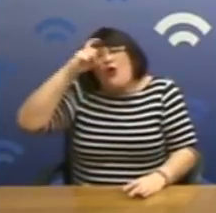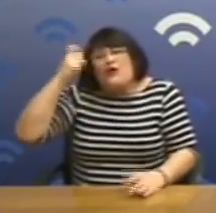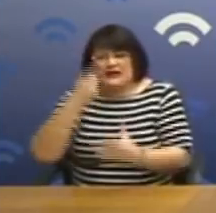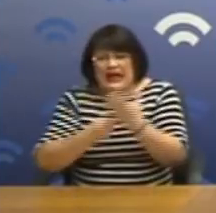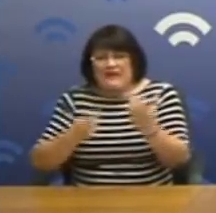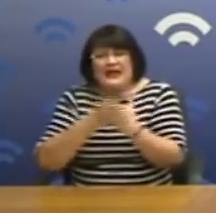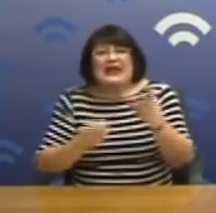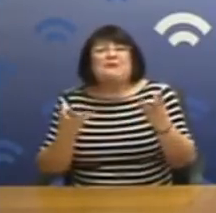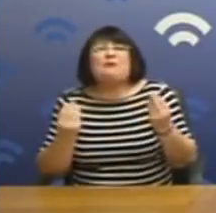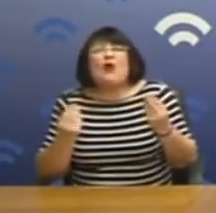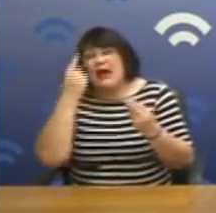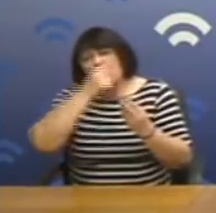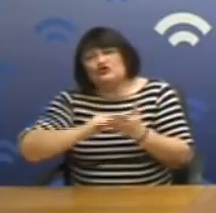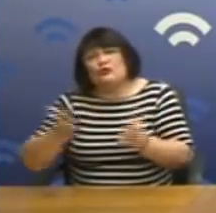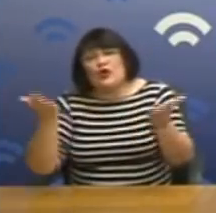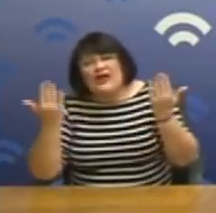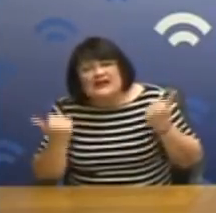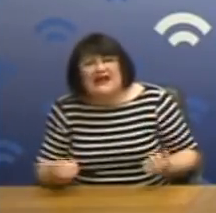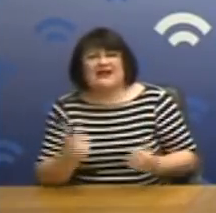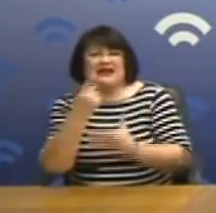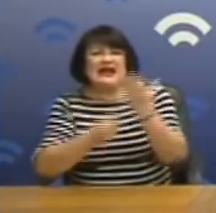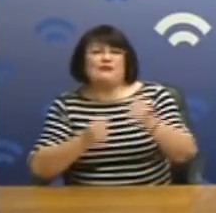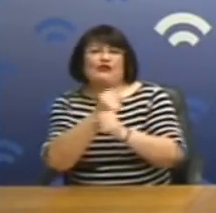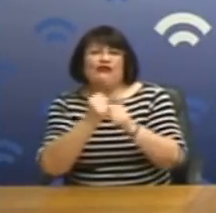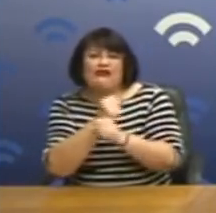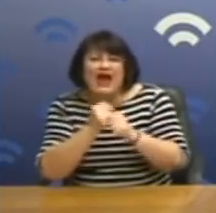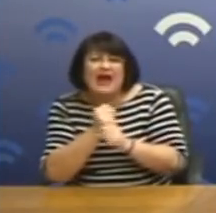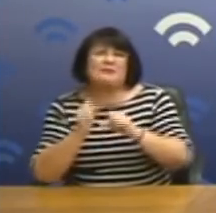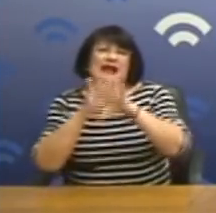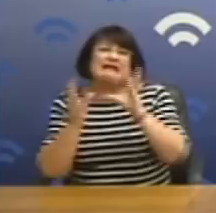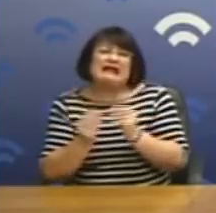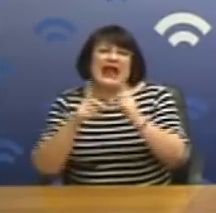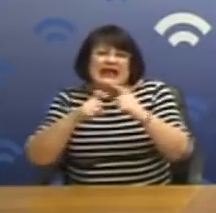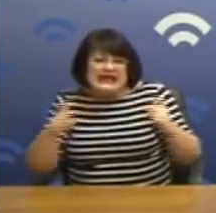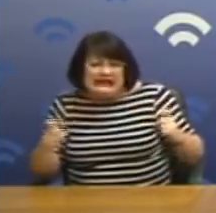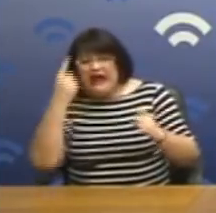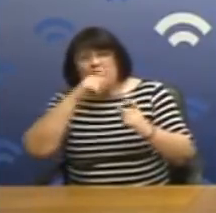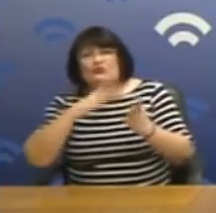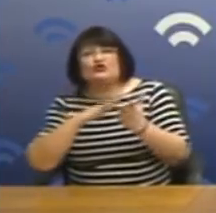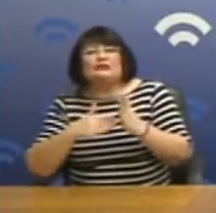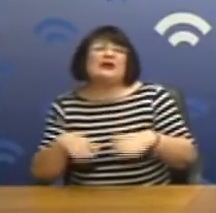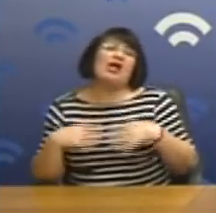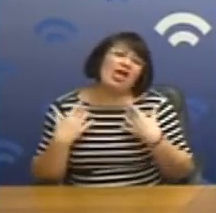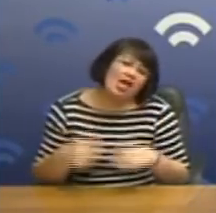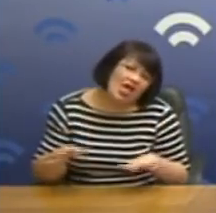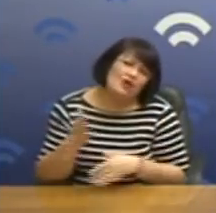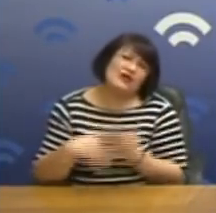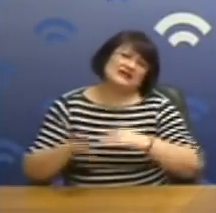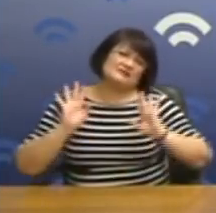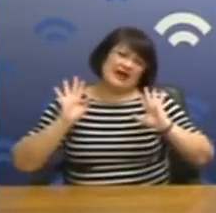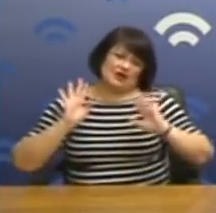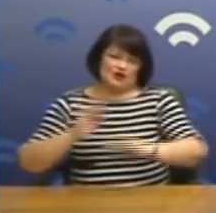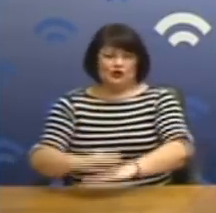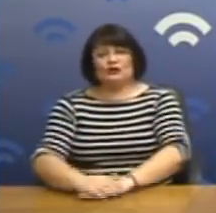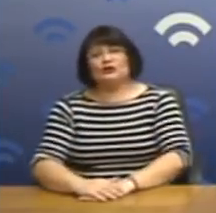ελλείψεις σε υγειονομικό προσωπικό, έλλειψη φαρμάκων και υλικών, προσωπικό εξαντλημένο που επιπλέον είναι